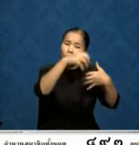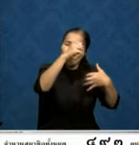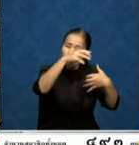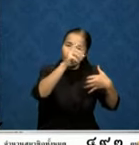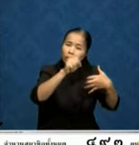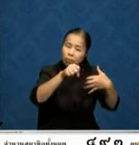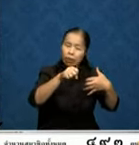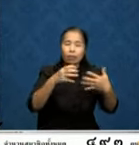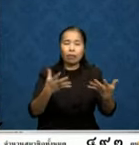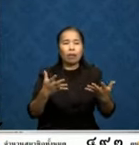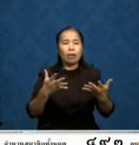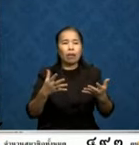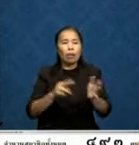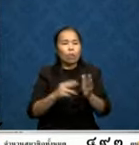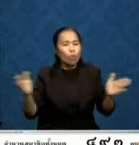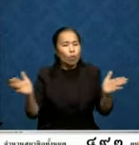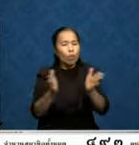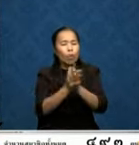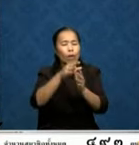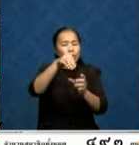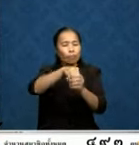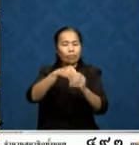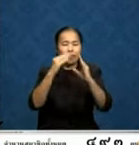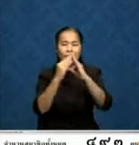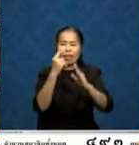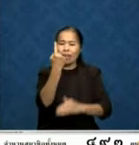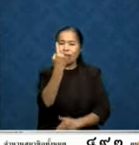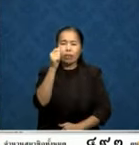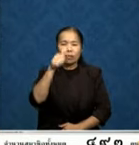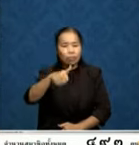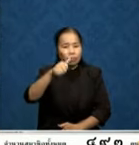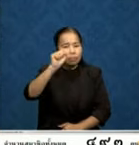งรวมกันเป็นอย่างเดียวได้ไหม